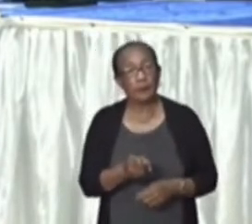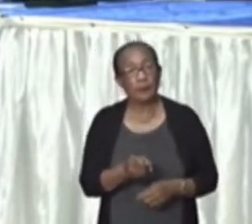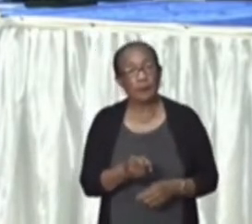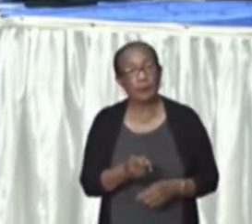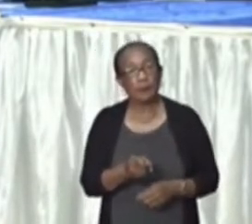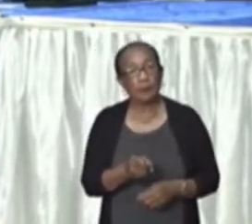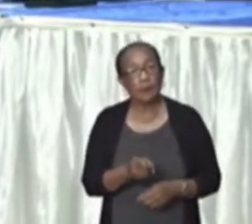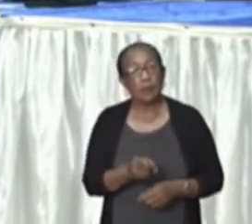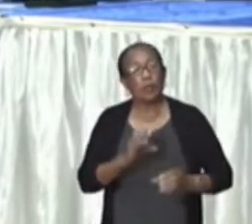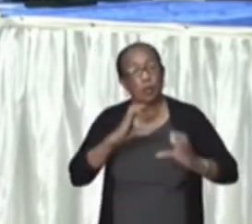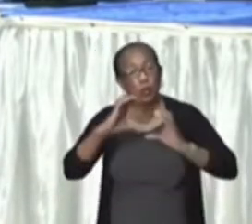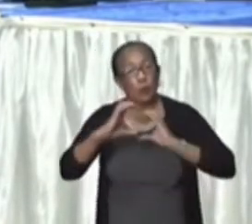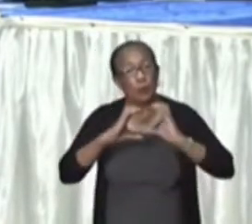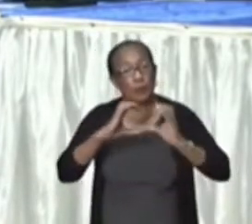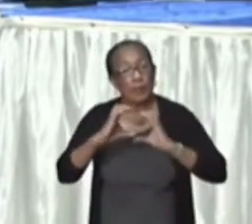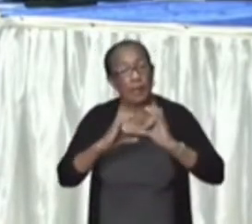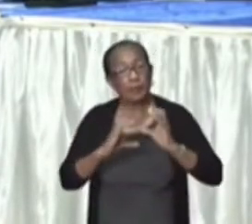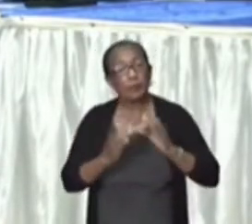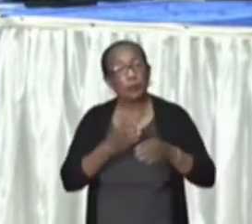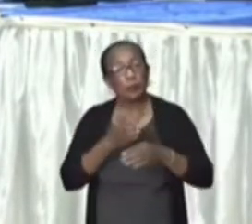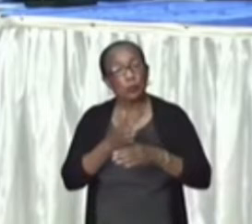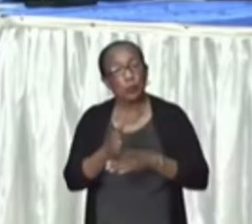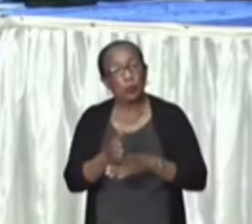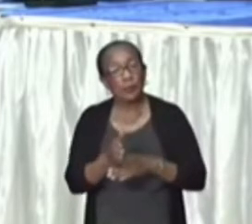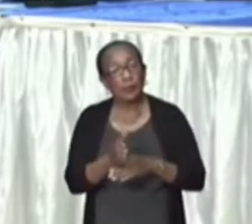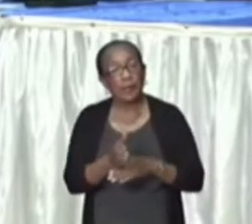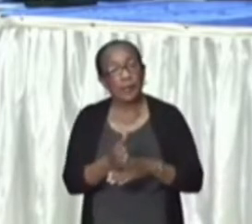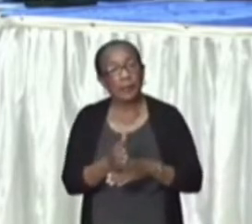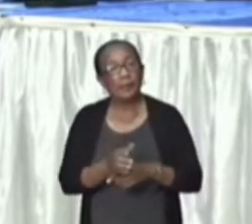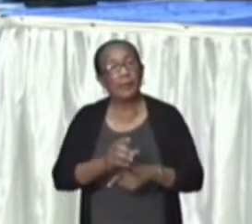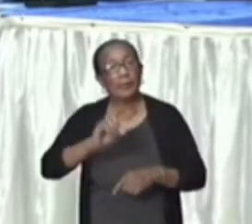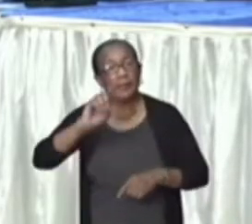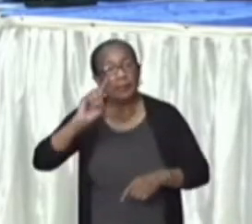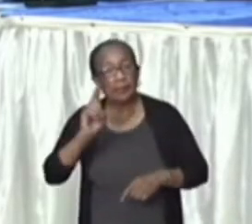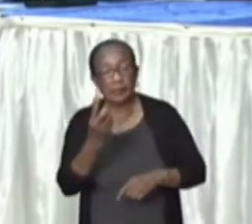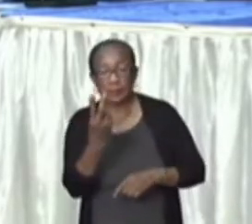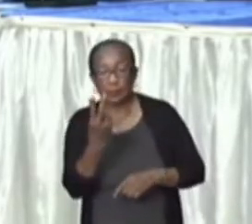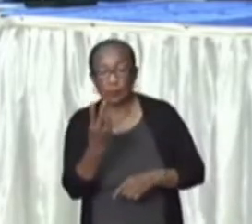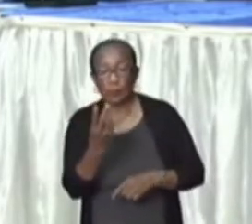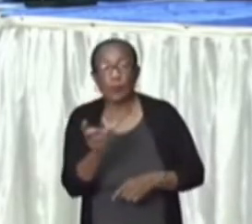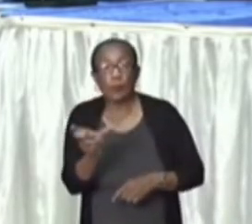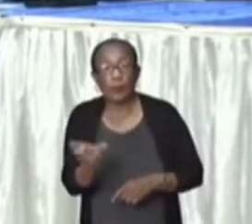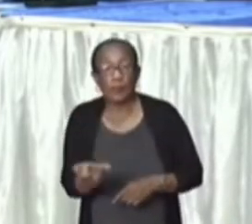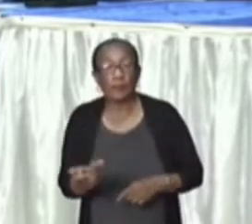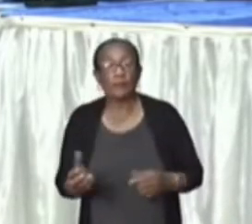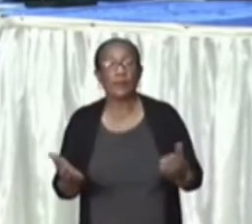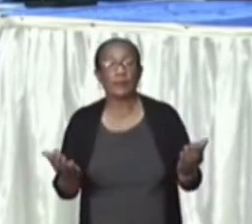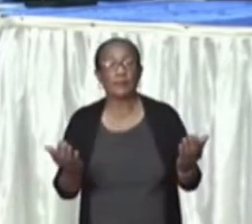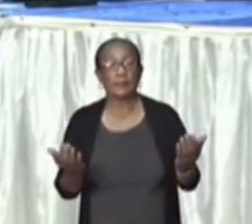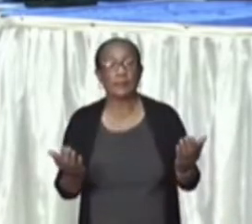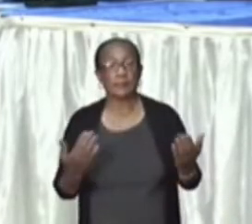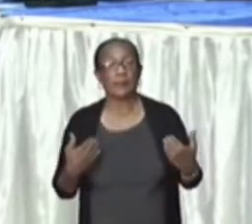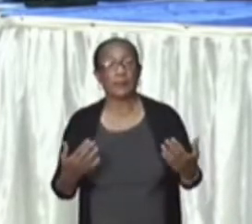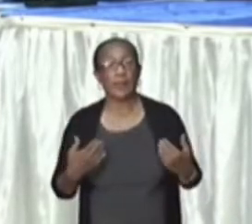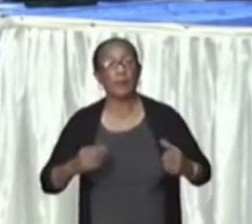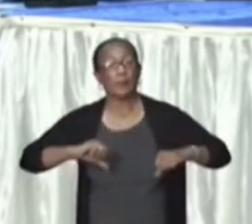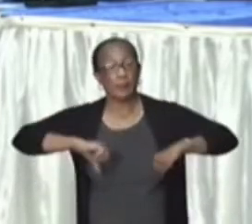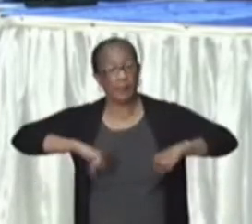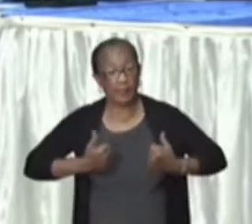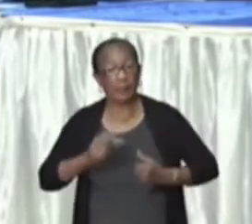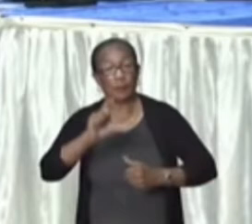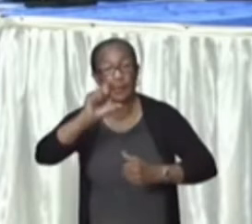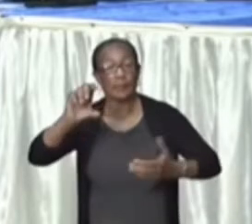de communicatie opstarten, zodat wij al in de eerste of tweede week van september kunnen van start kunnen gaan met de